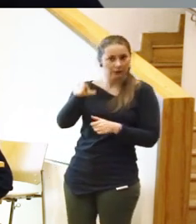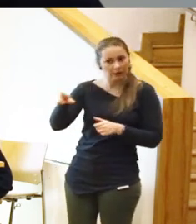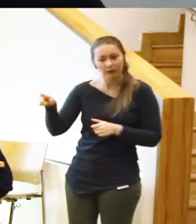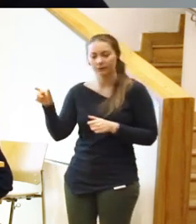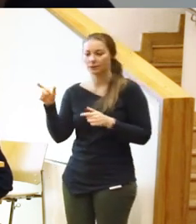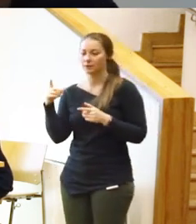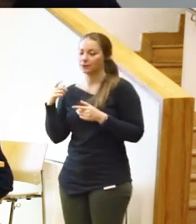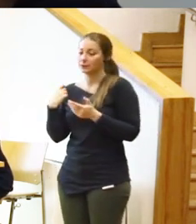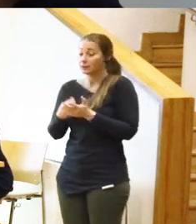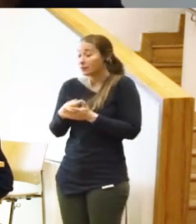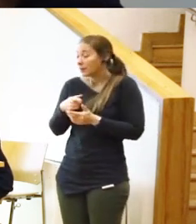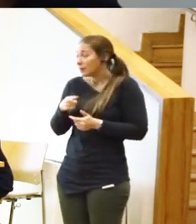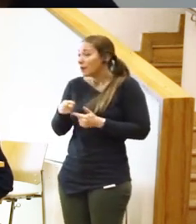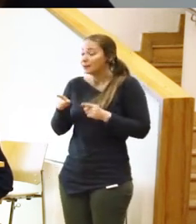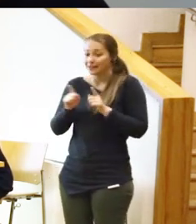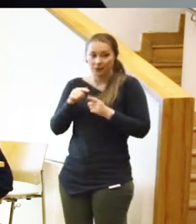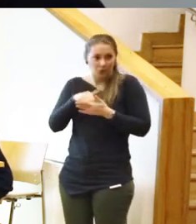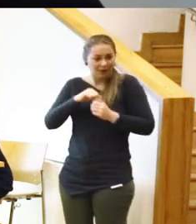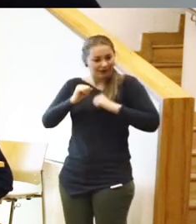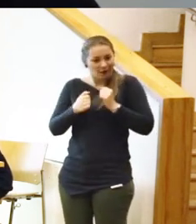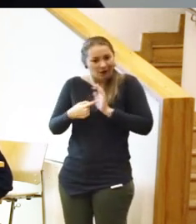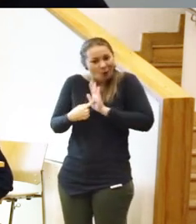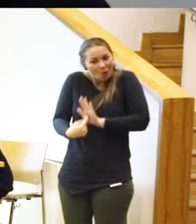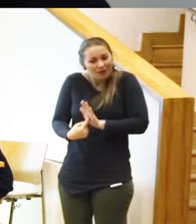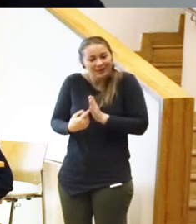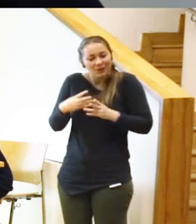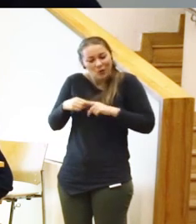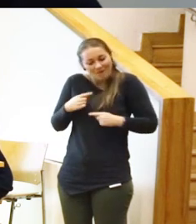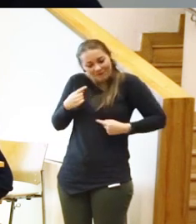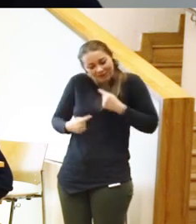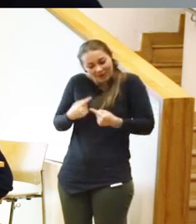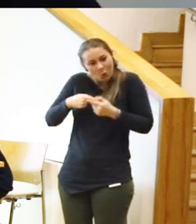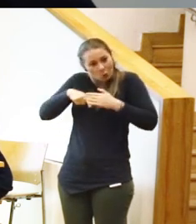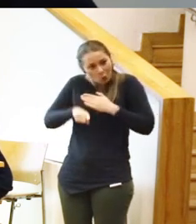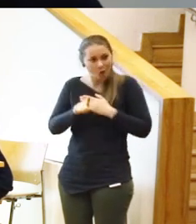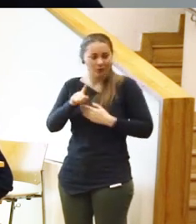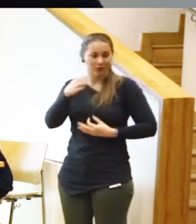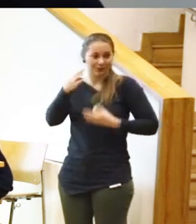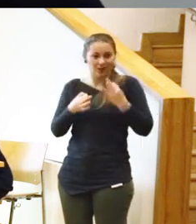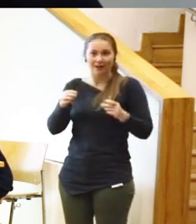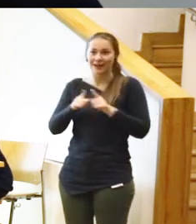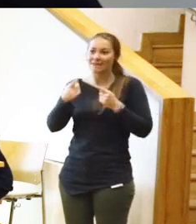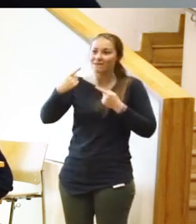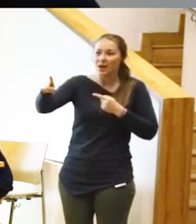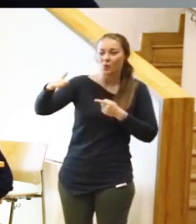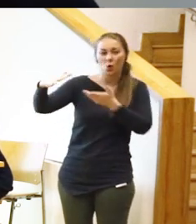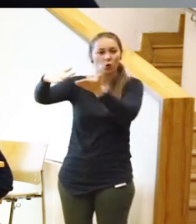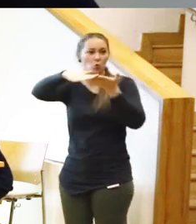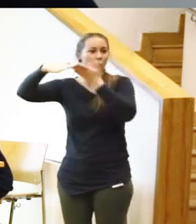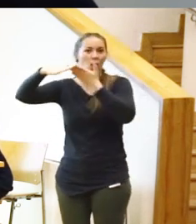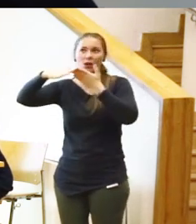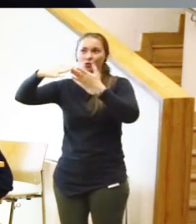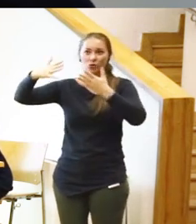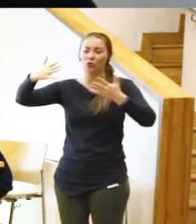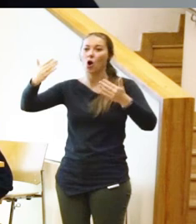ty instituce vnitřně, ale i vnitřně vyvíjejí a jak fungují v té společnosti, která se sama posouvá a